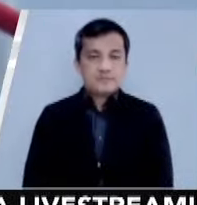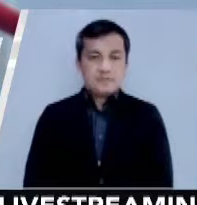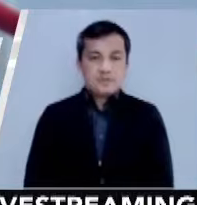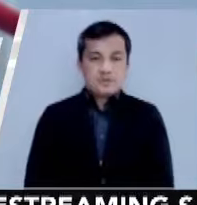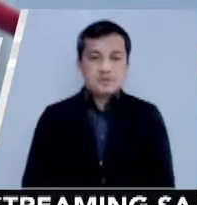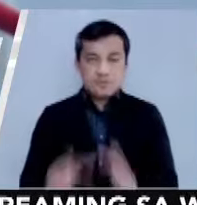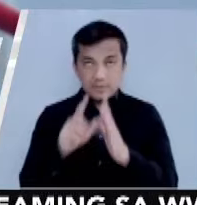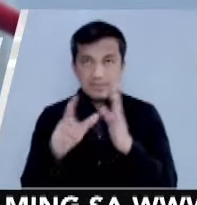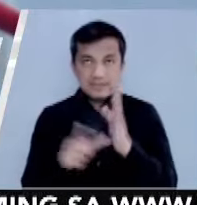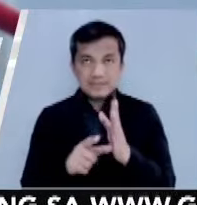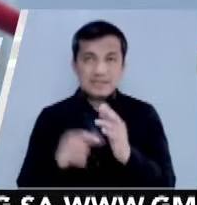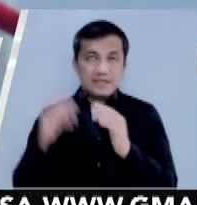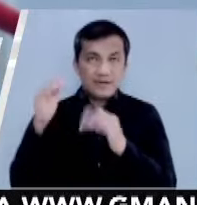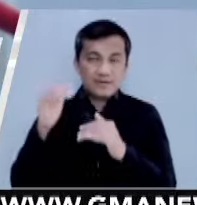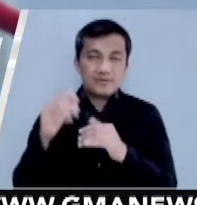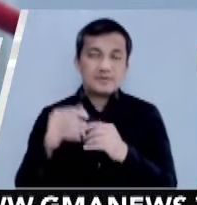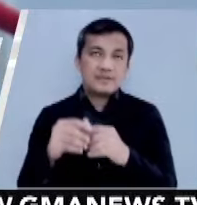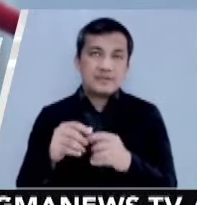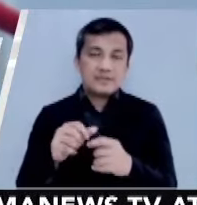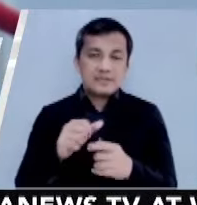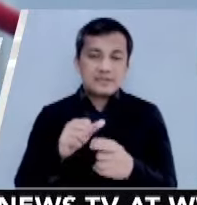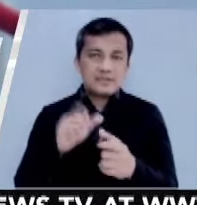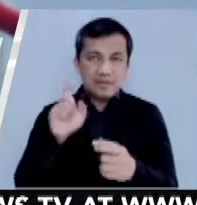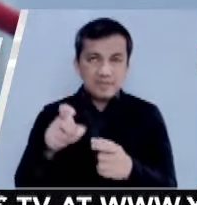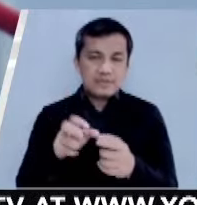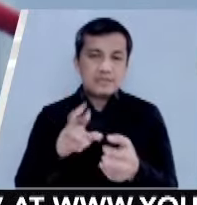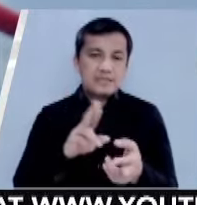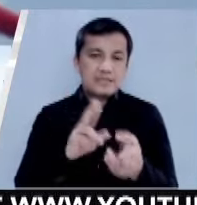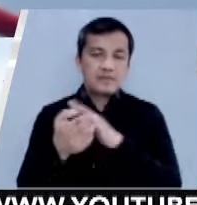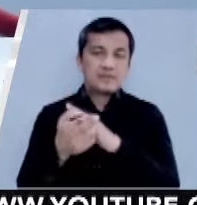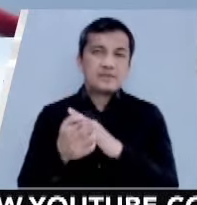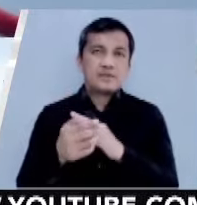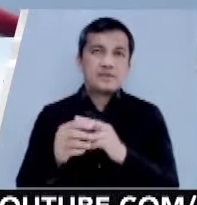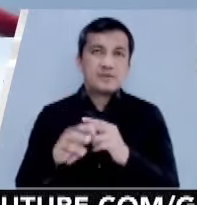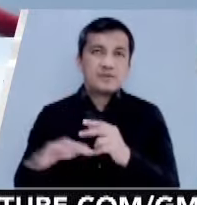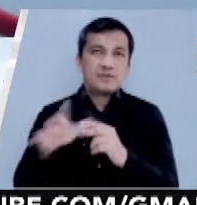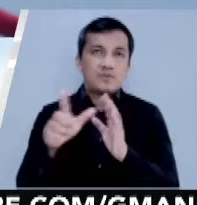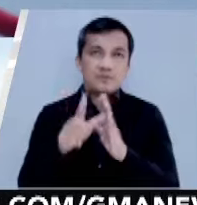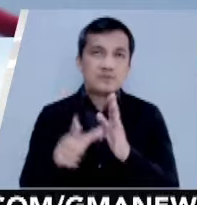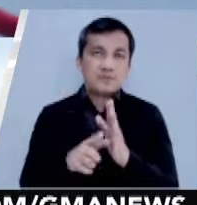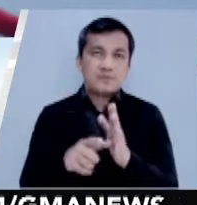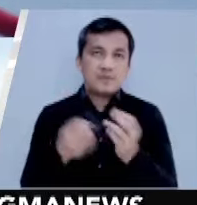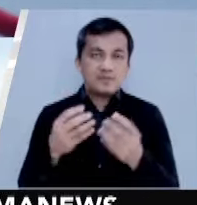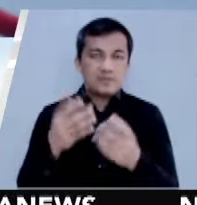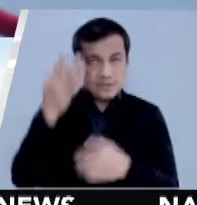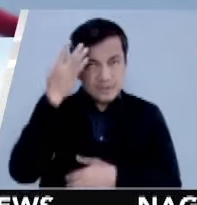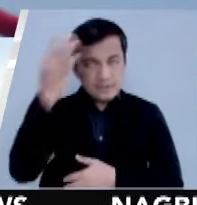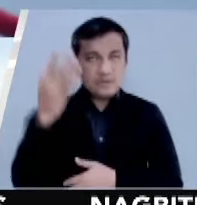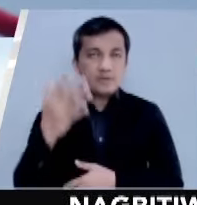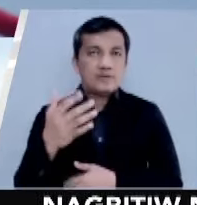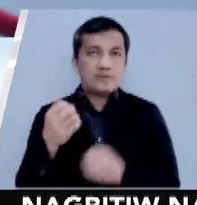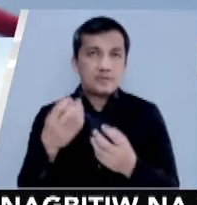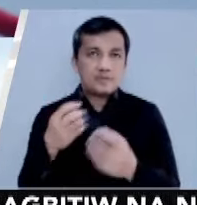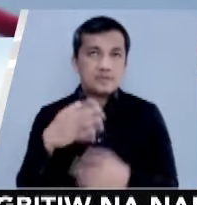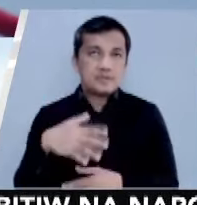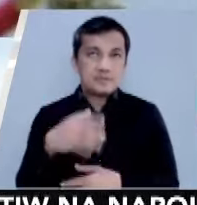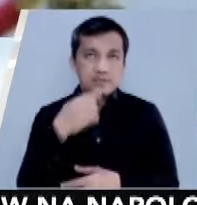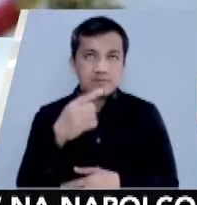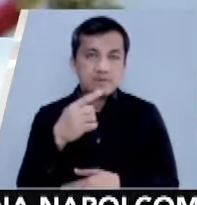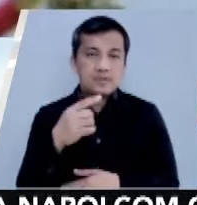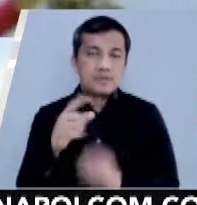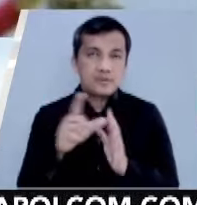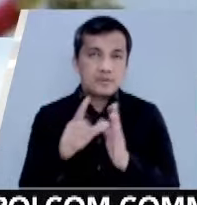lang amendment, sana i-revise yung buong batas. Madami na tayong lessons at marami na rin sinabi ang ating kataas-taasang